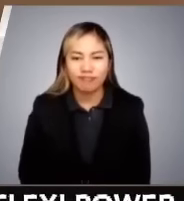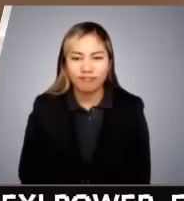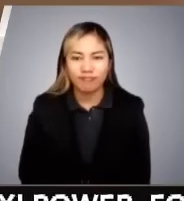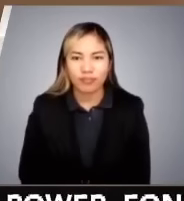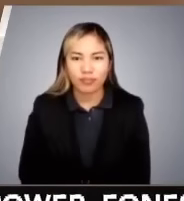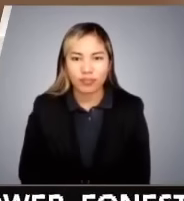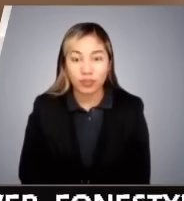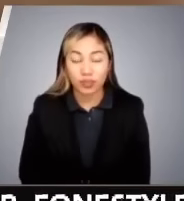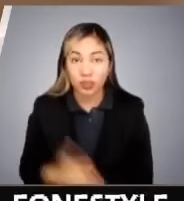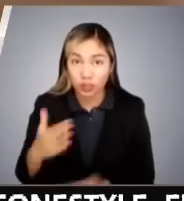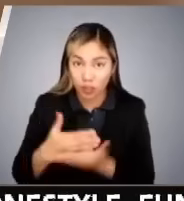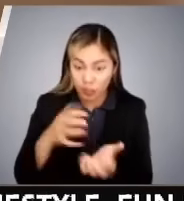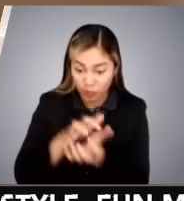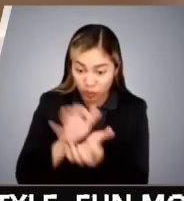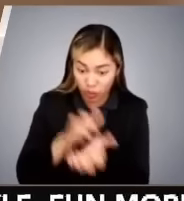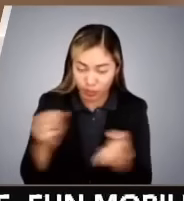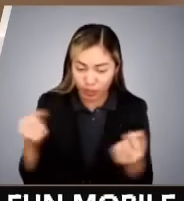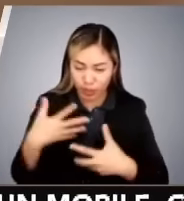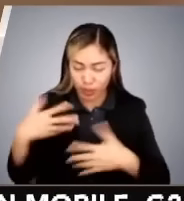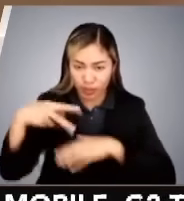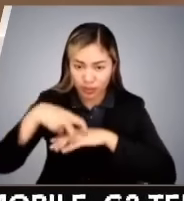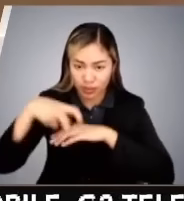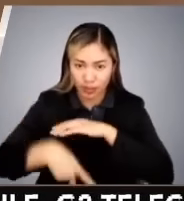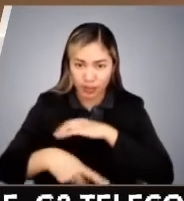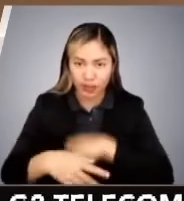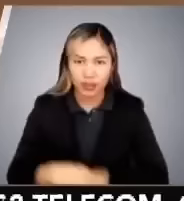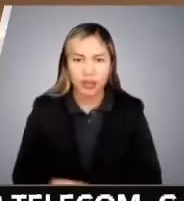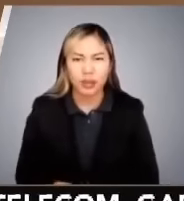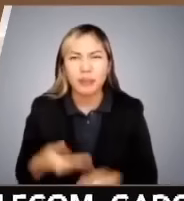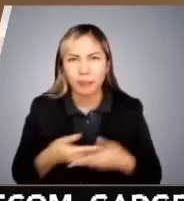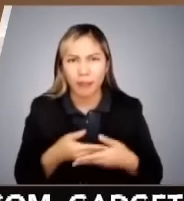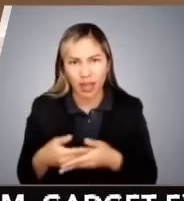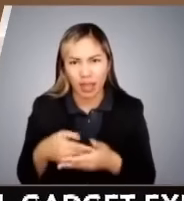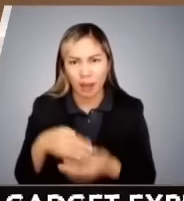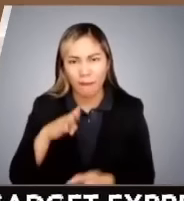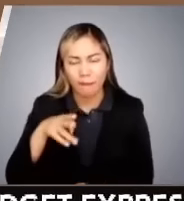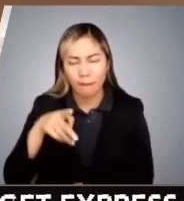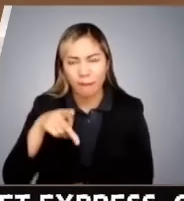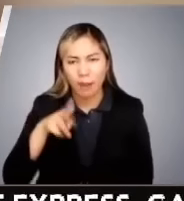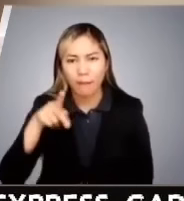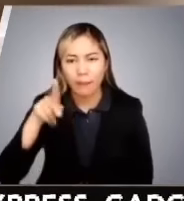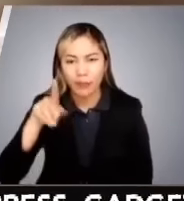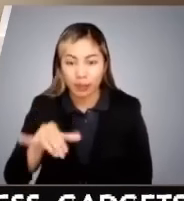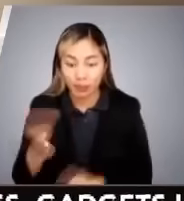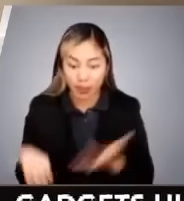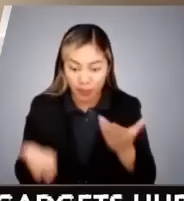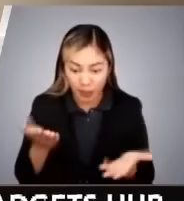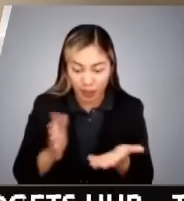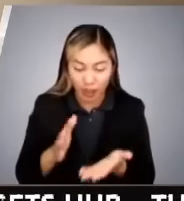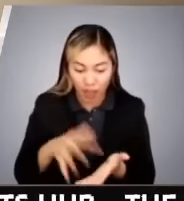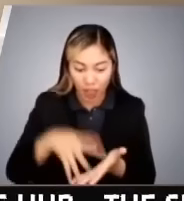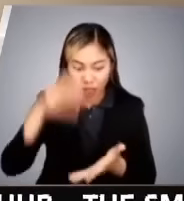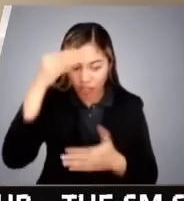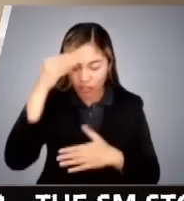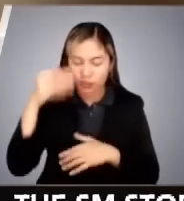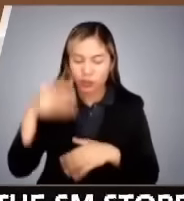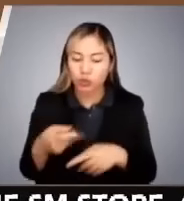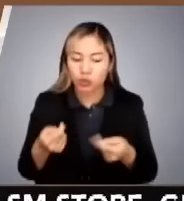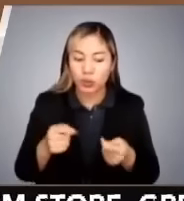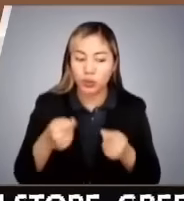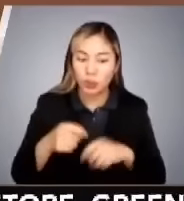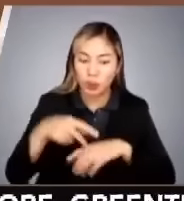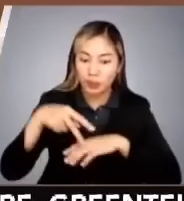no? Oo nga. Pero, pang-puppy pa lang talaga. Baka naman biglang matuto yan habang nasa may ginagawa. Oh, si fur mom.